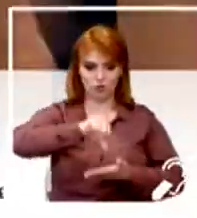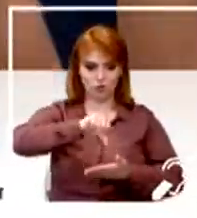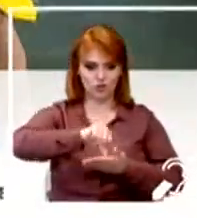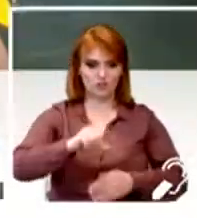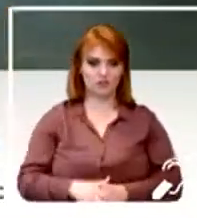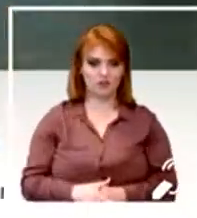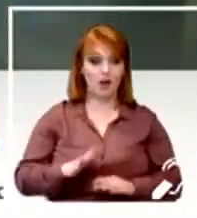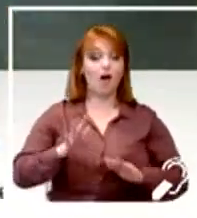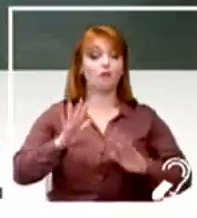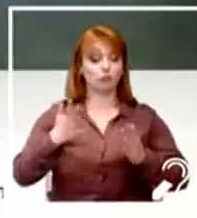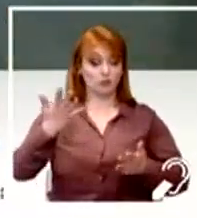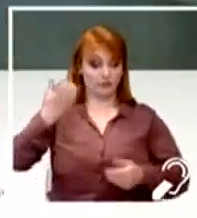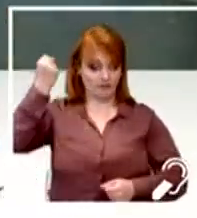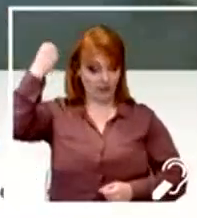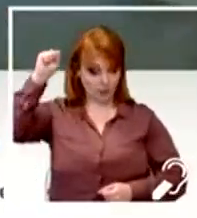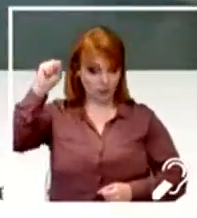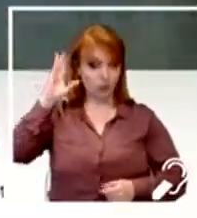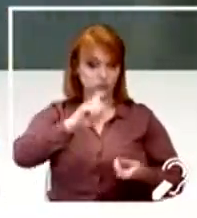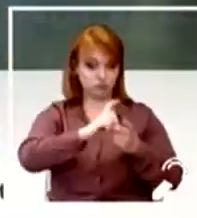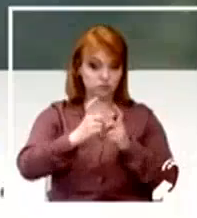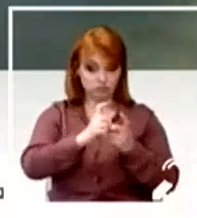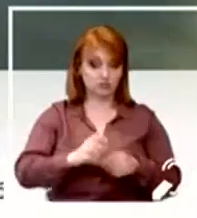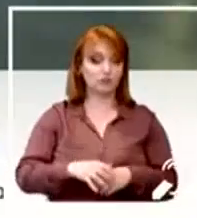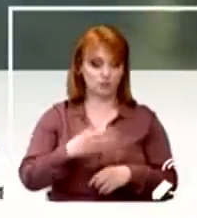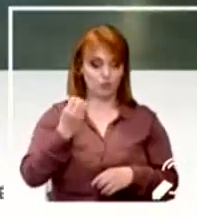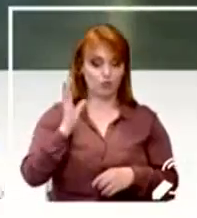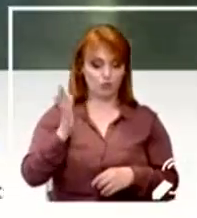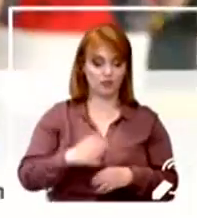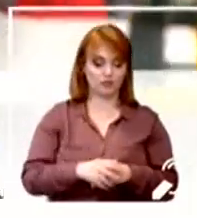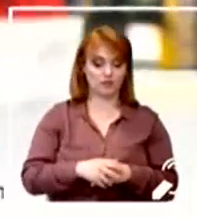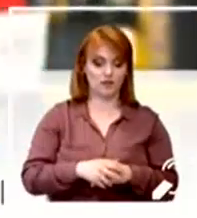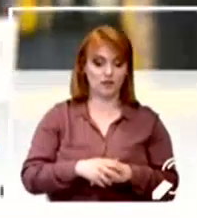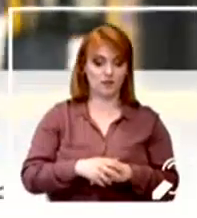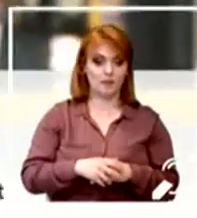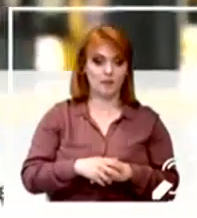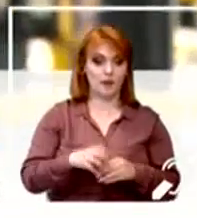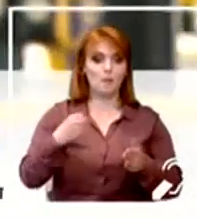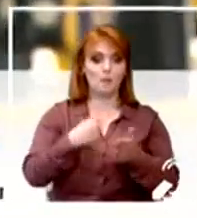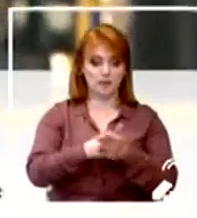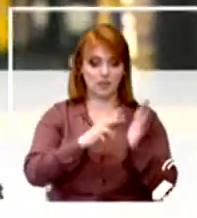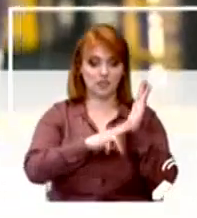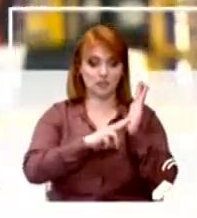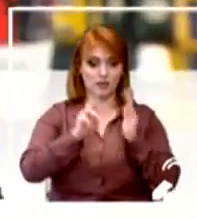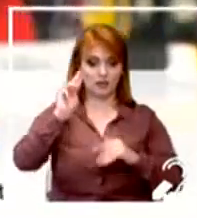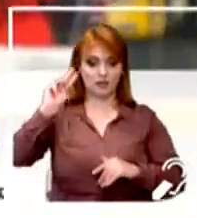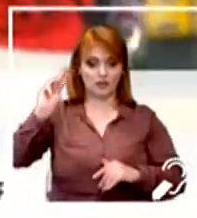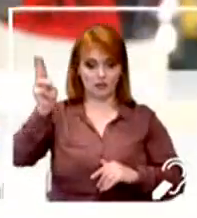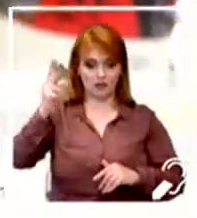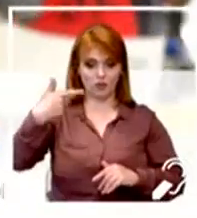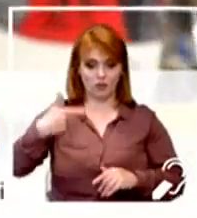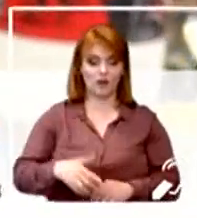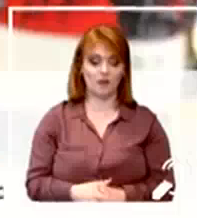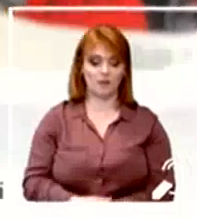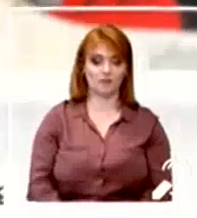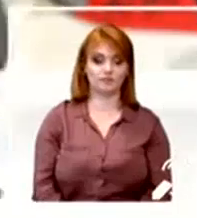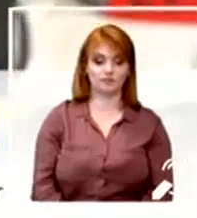cazul unei noi victorii, basarabeanul se va bate pentru titlul de campion mondial în categoria de până la 70 de kilograme a promoției